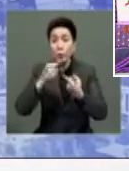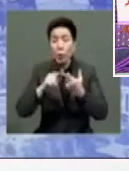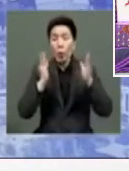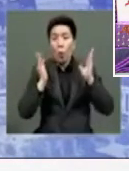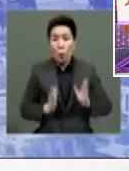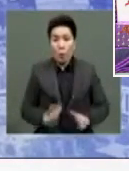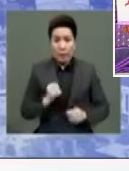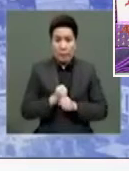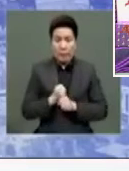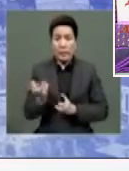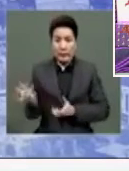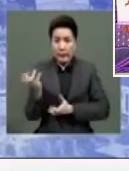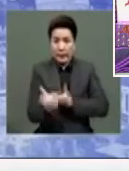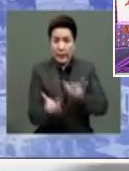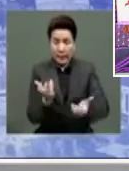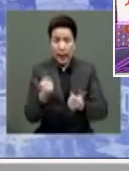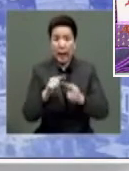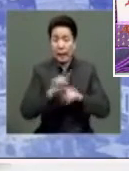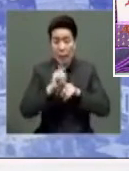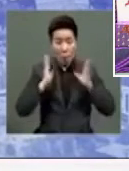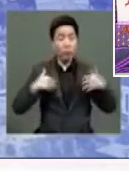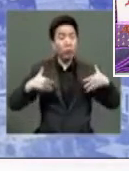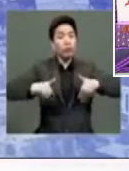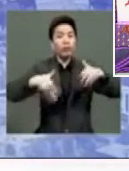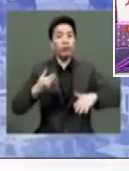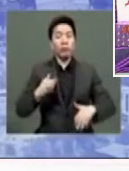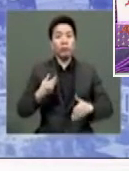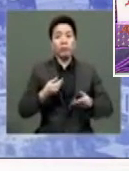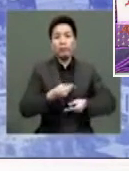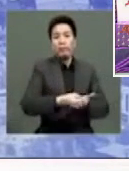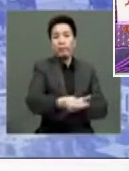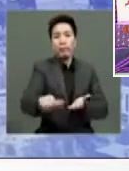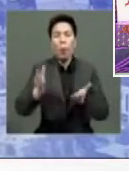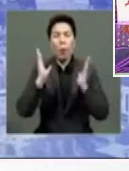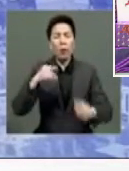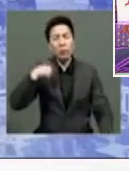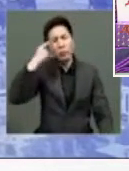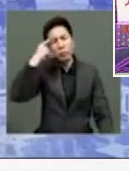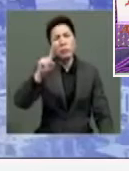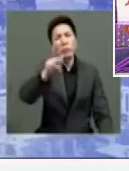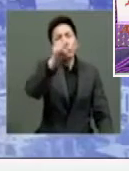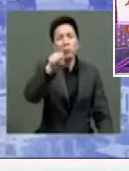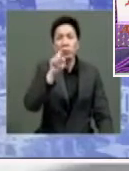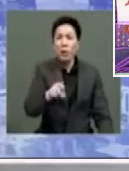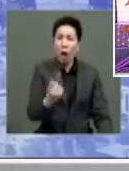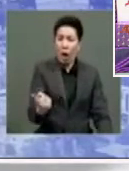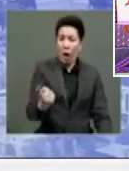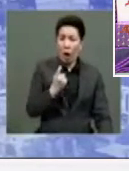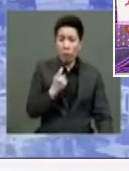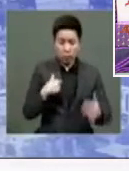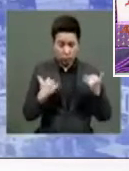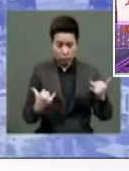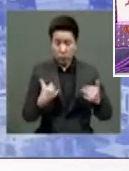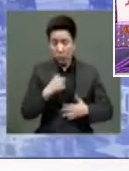จัดกิจกรรมที่มีความเสี่ยงในการควบคุมโรคเช่นงานสัมมนาจัดเลี้ยงทั้งการแจกจ่ายอาหารสิ่งของต่าง